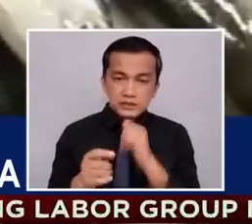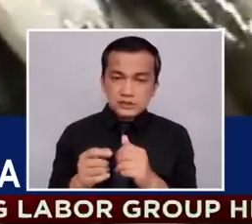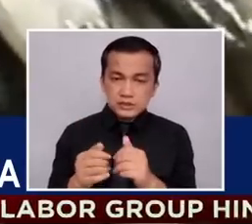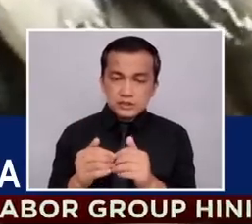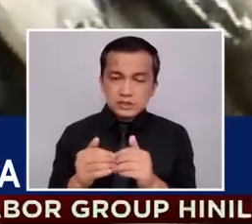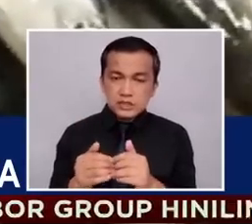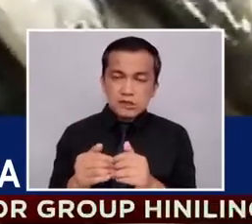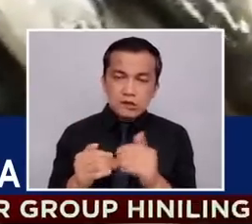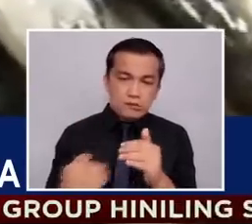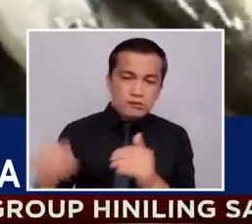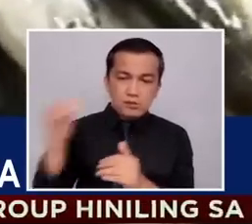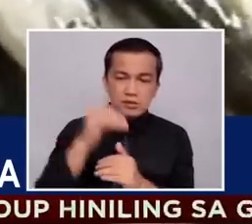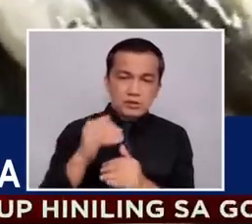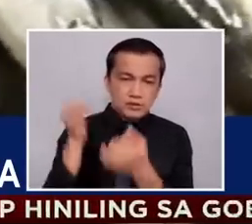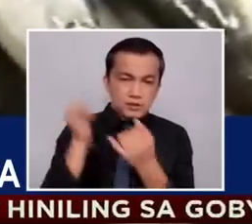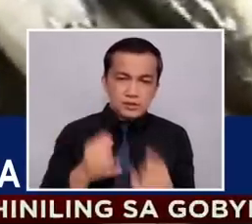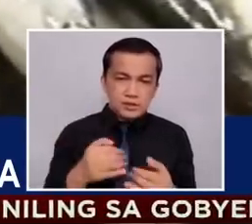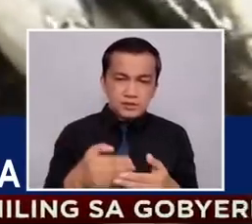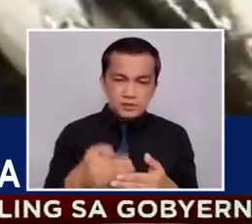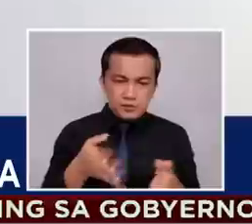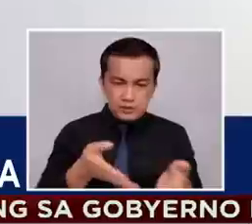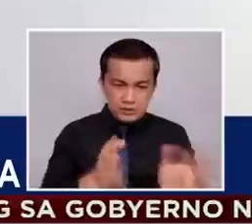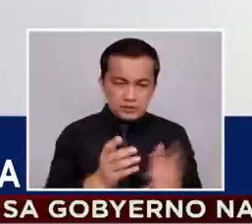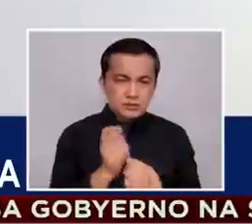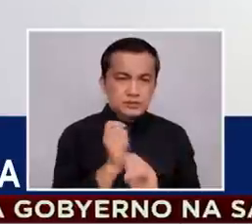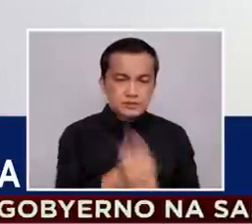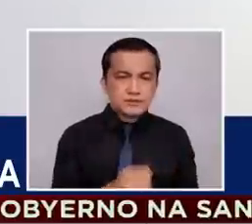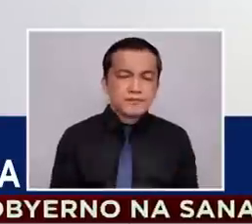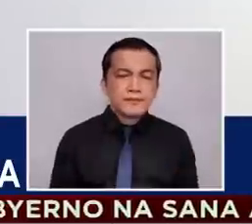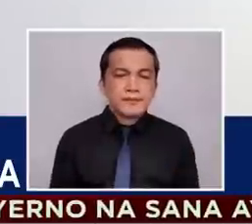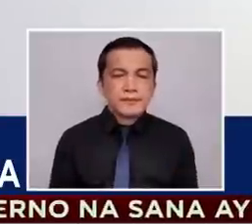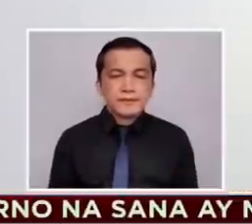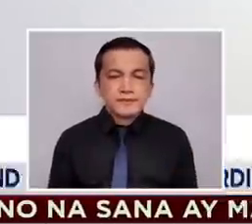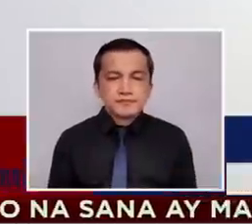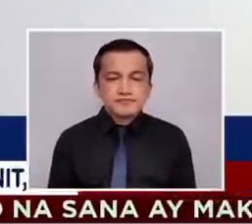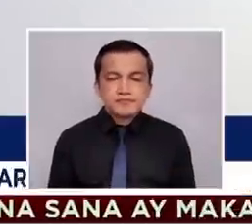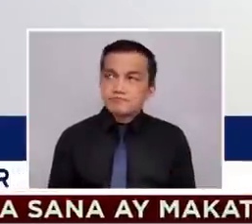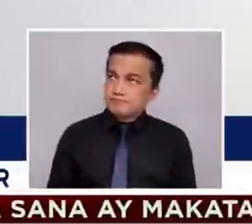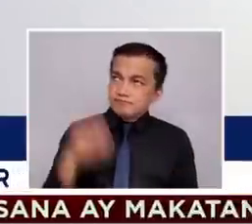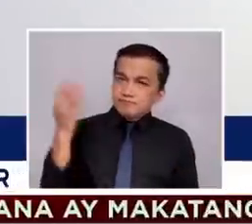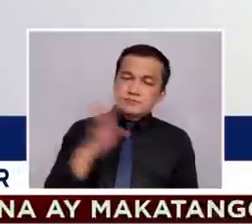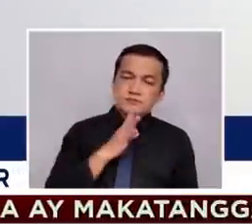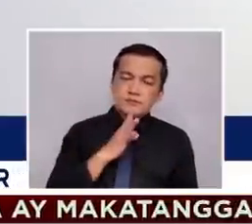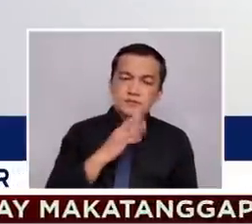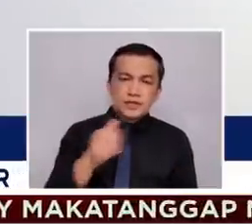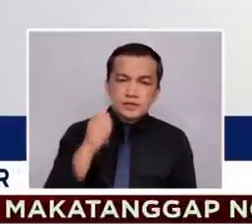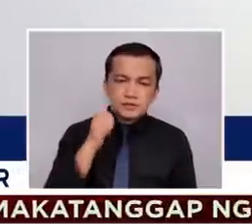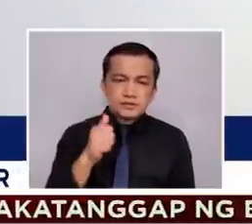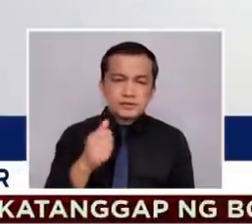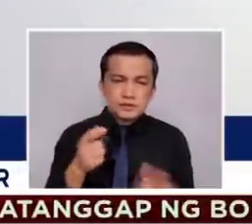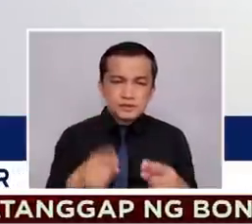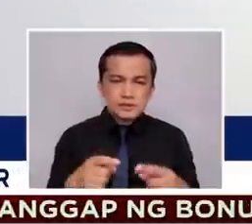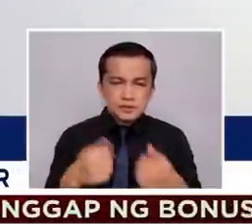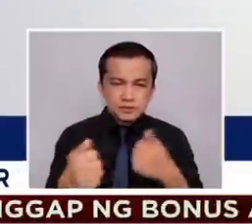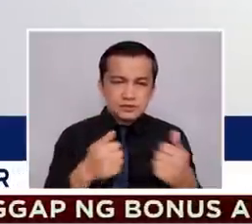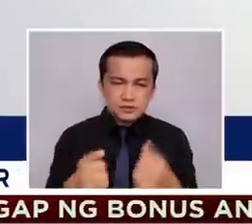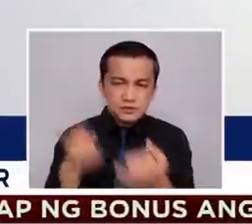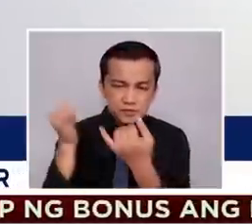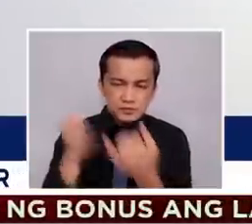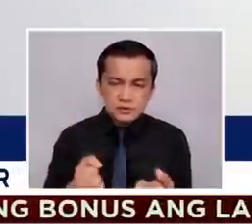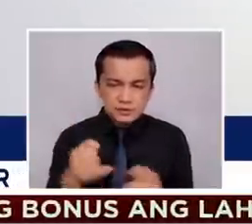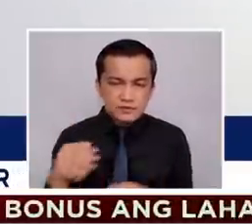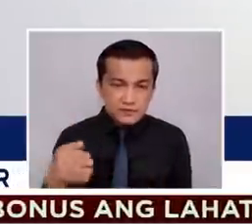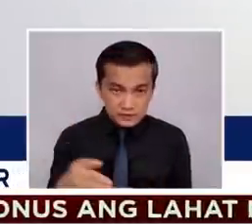pag-aangkat bago ulit sila payagan na manghuli. Ang ayaw natin mangyari ay magkaroon ng kompetisyon between the imported fish